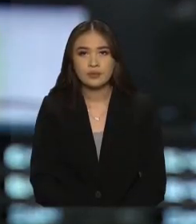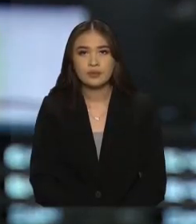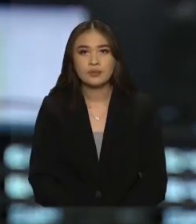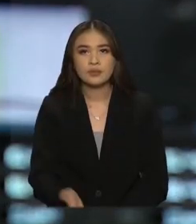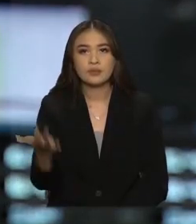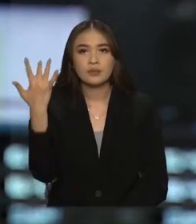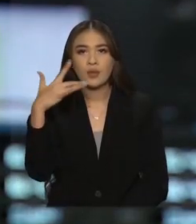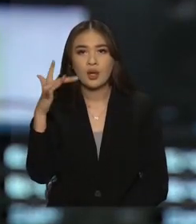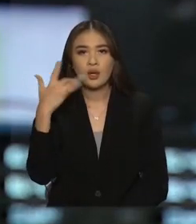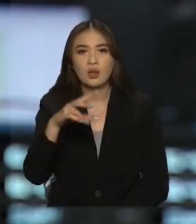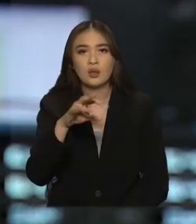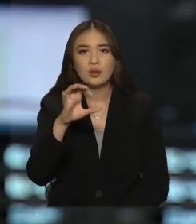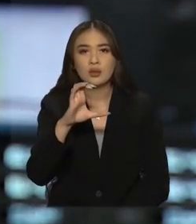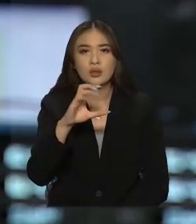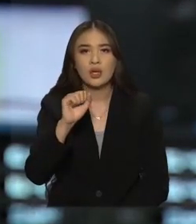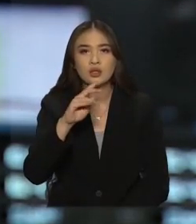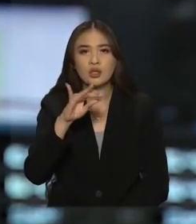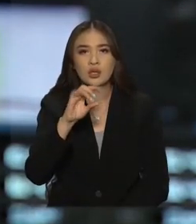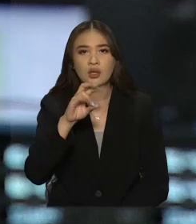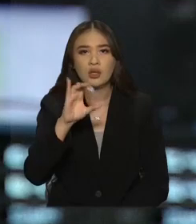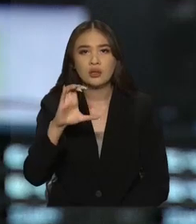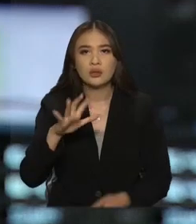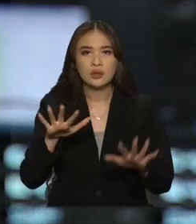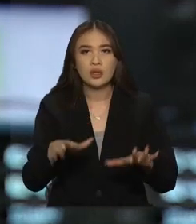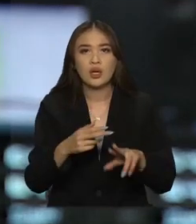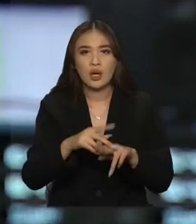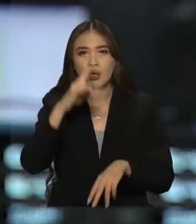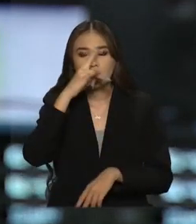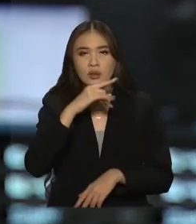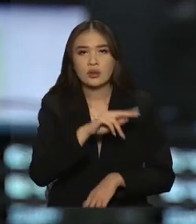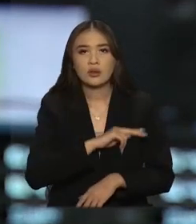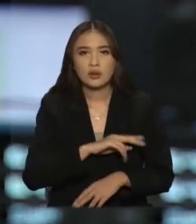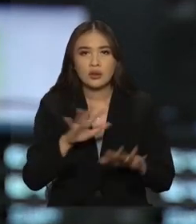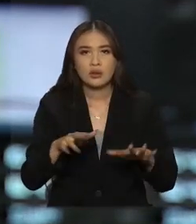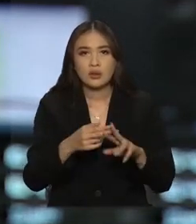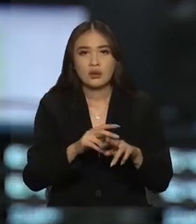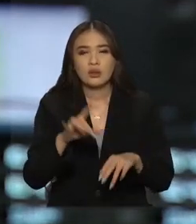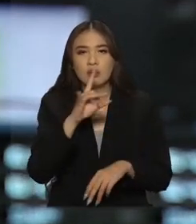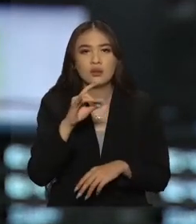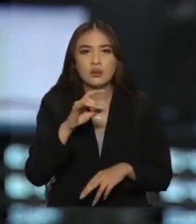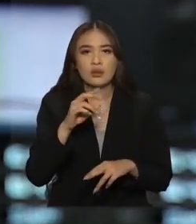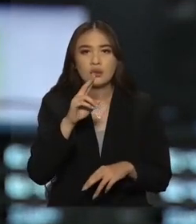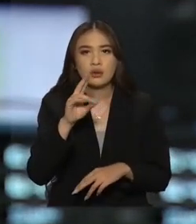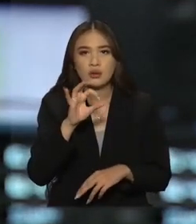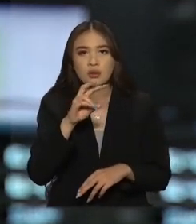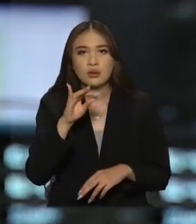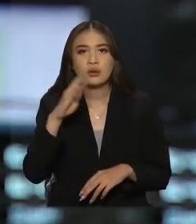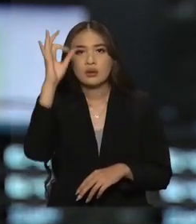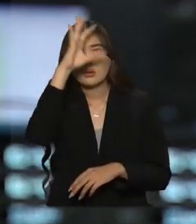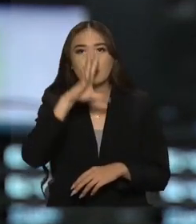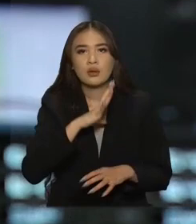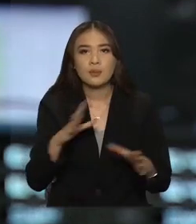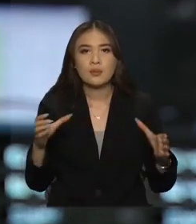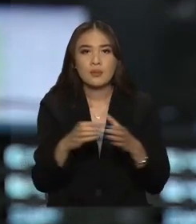Осы Лос-Анджелес қаласында Қазақ мәдени орталығы жұмыс істеп тұр. Ресми Калифорния Қазақ комьюнити деп аталған